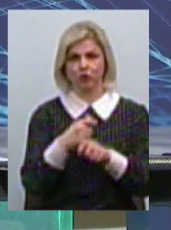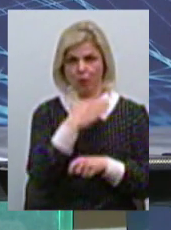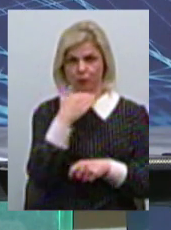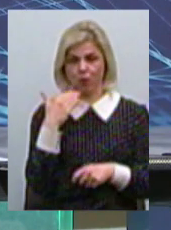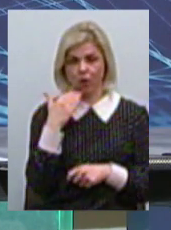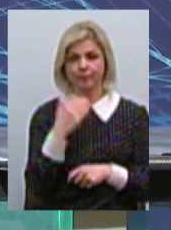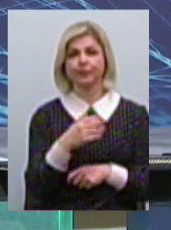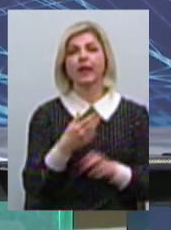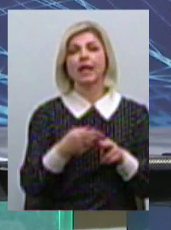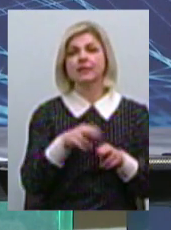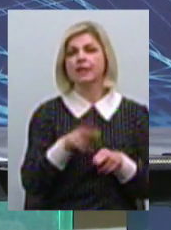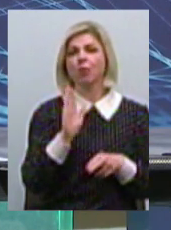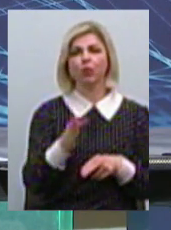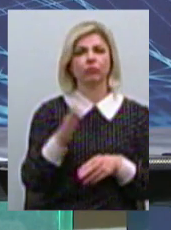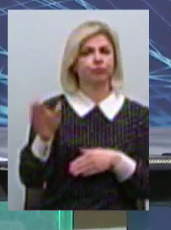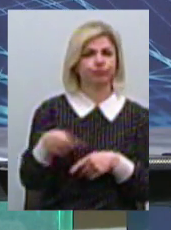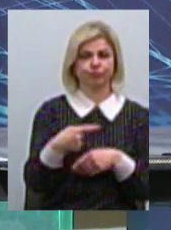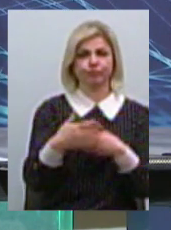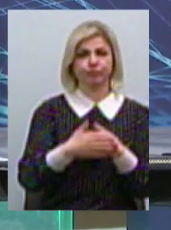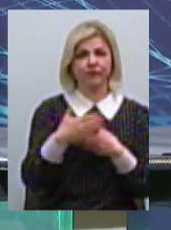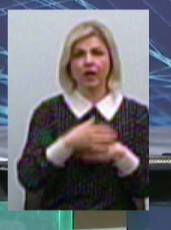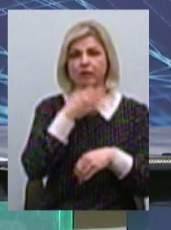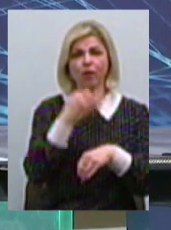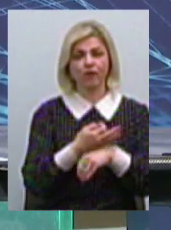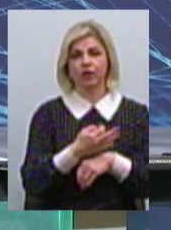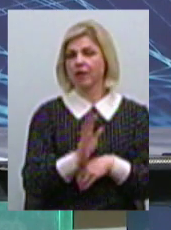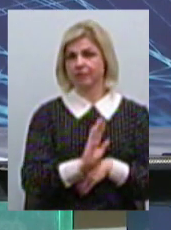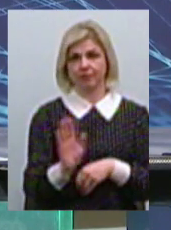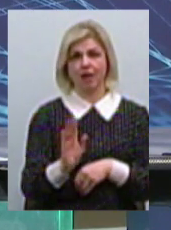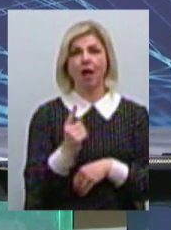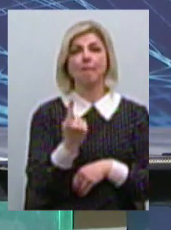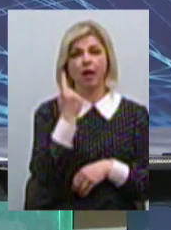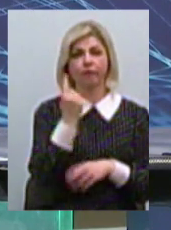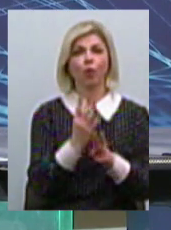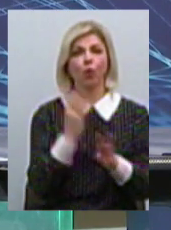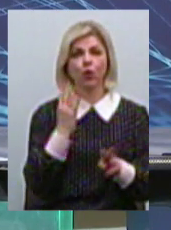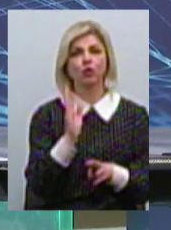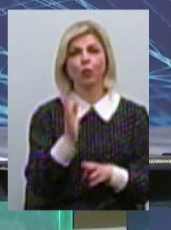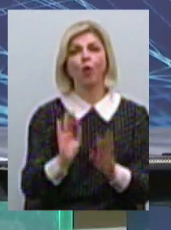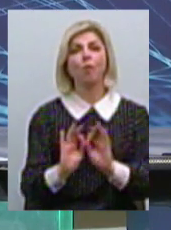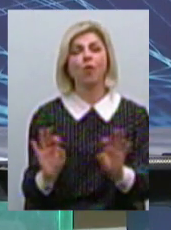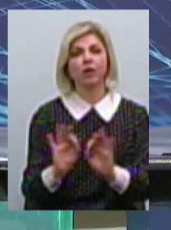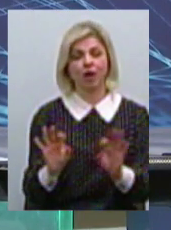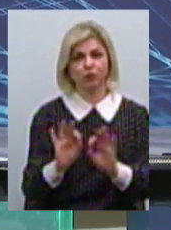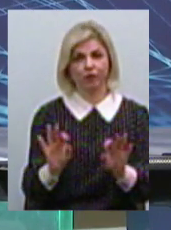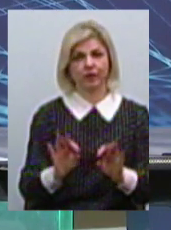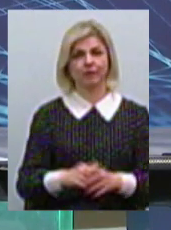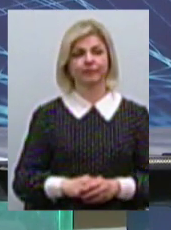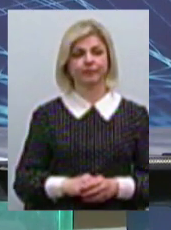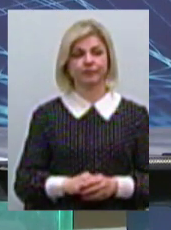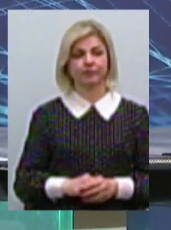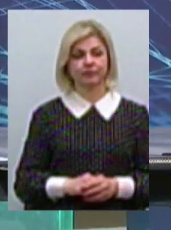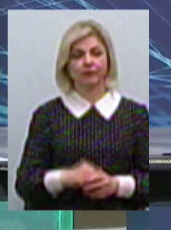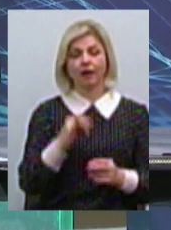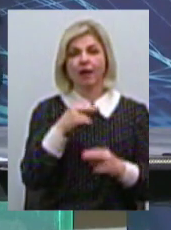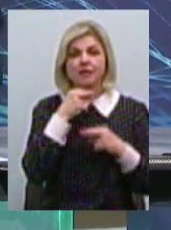не притягнення до відповідальності. Це в першу чергу, це будемо пояснювати і будемо